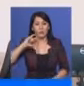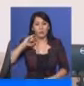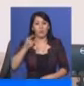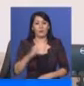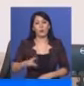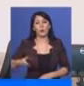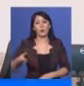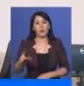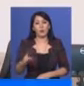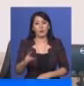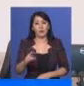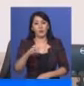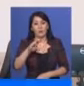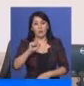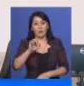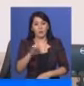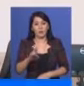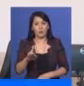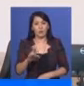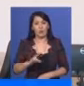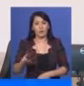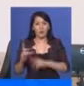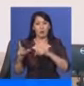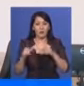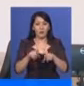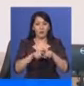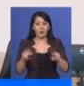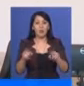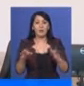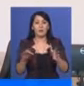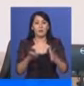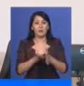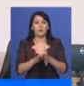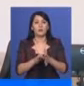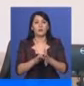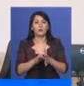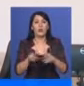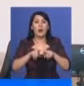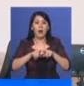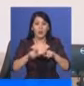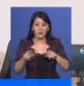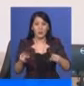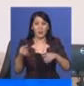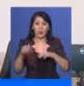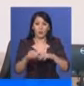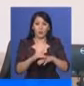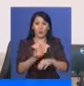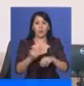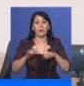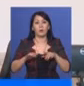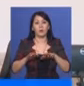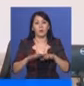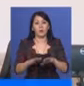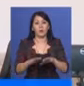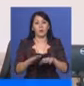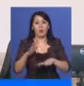өңірінен қабылдадық, одан әрі Маңғыстау өңіріне жібереміз. Бұл акцияның мақсаты қайырымдылық акция. Біріншіден жаңағы